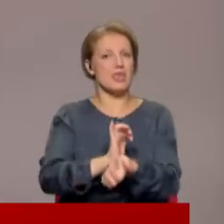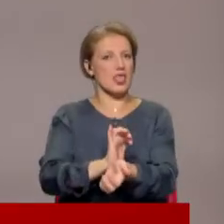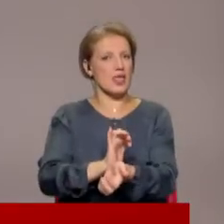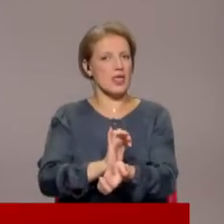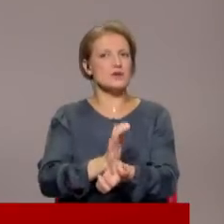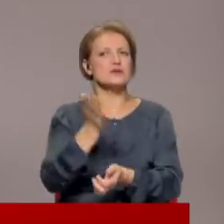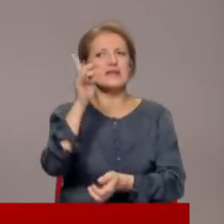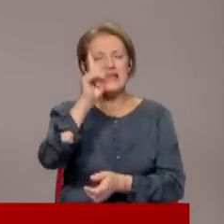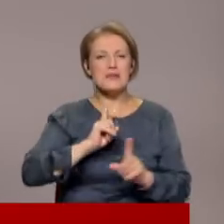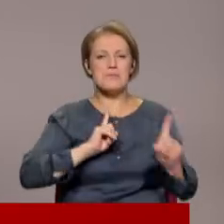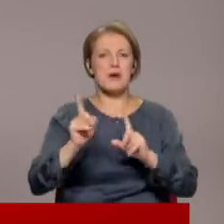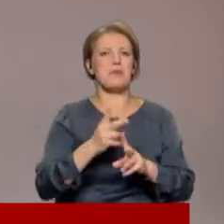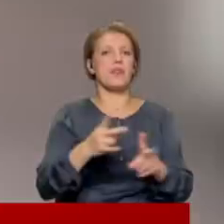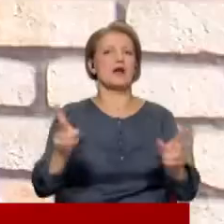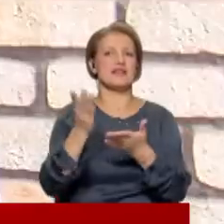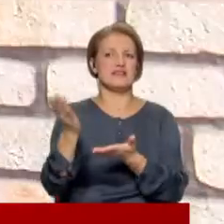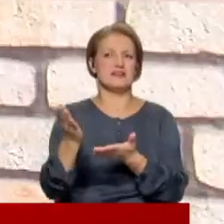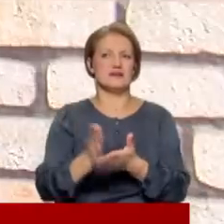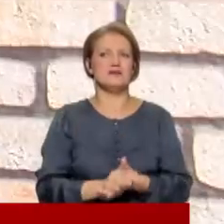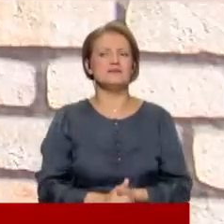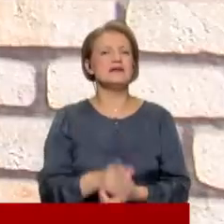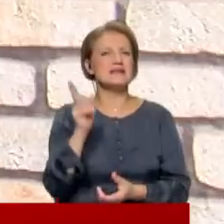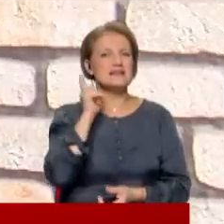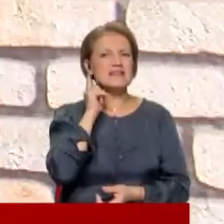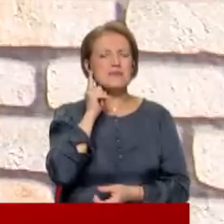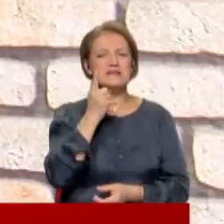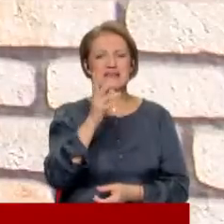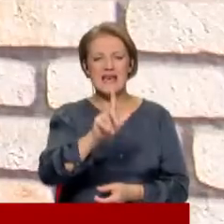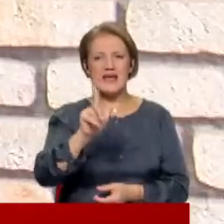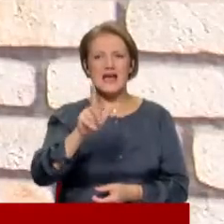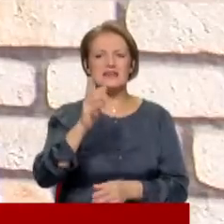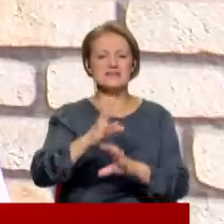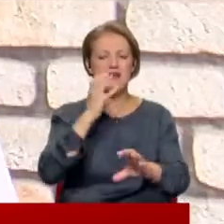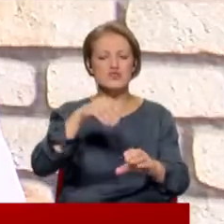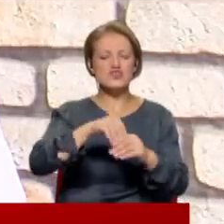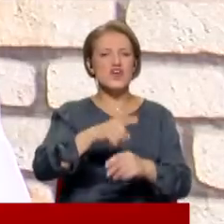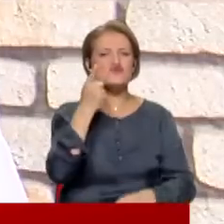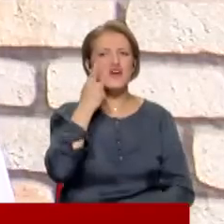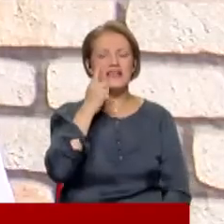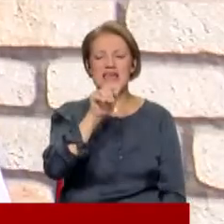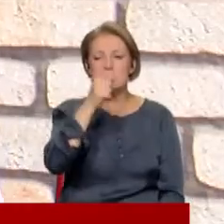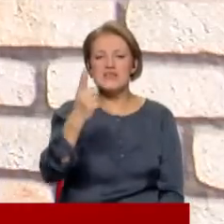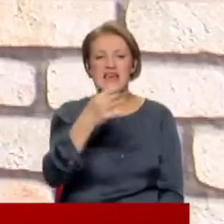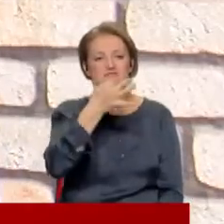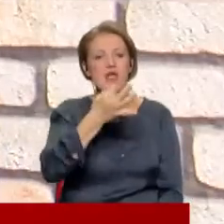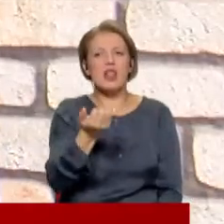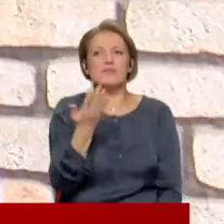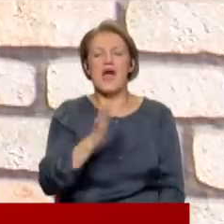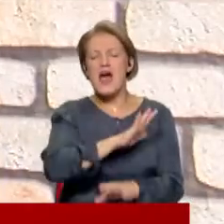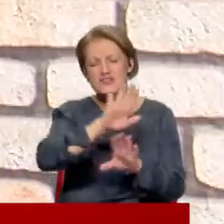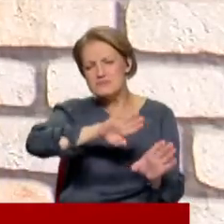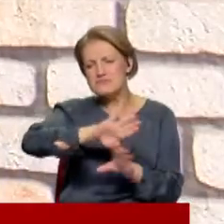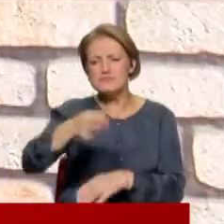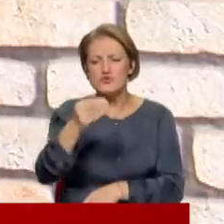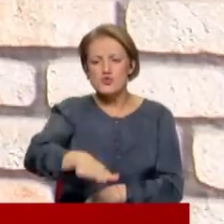kaldıktan sonra ilk duruşmada tahliye edildi. Dinlenmesi gereken servisin içinde olan 6 tane görgü tanığının hiçbirinin ifadesinin alınmaması, her şeyden öte